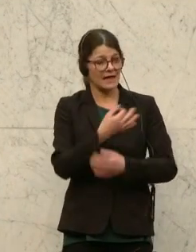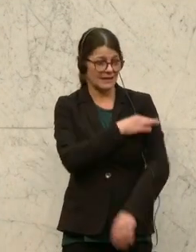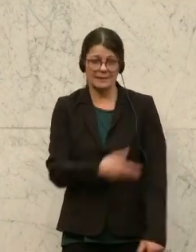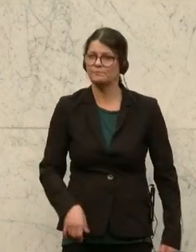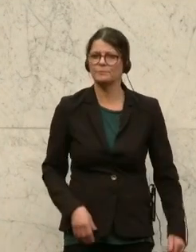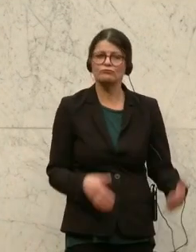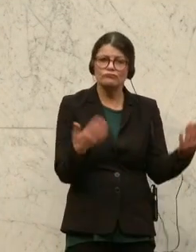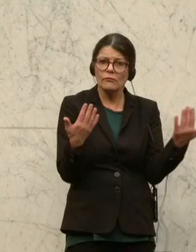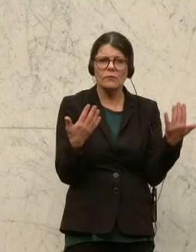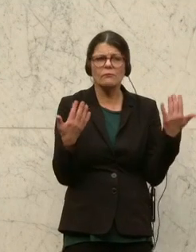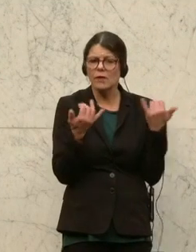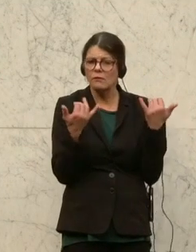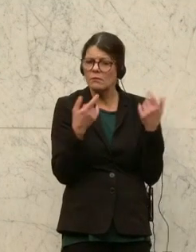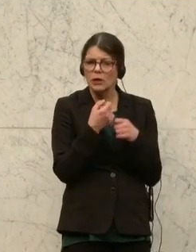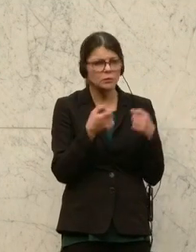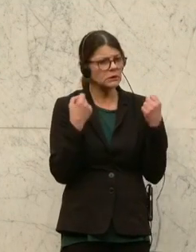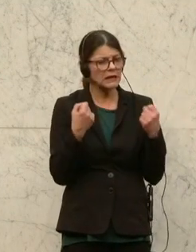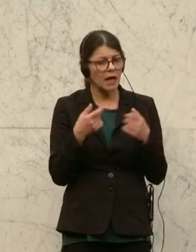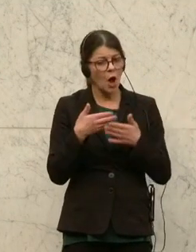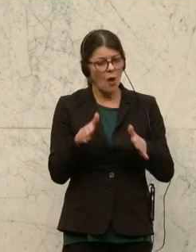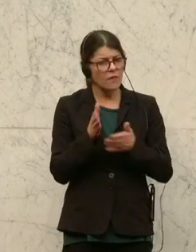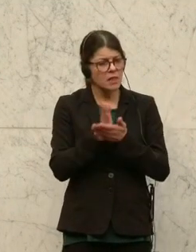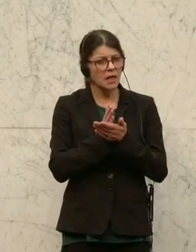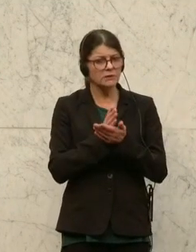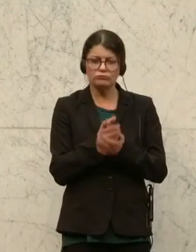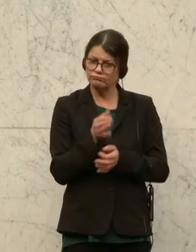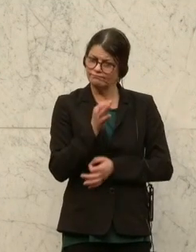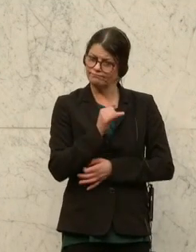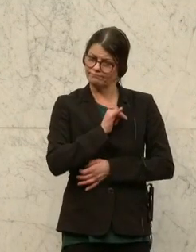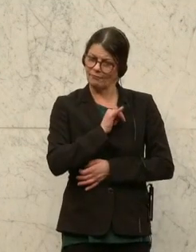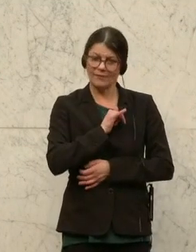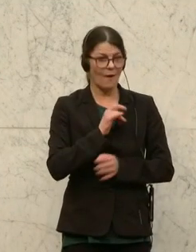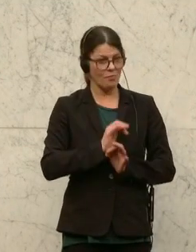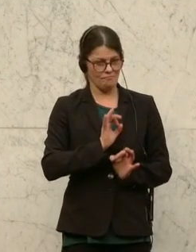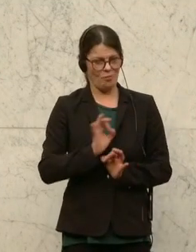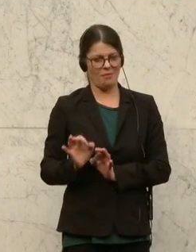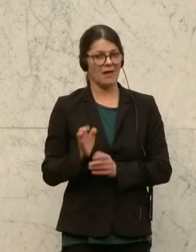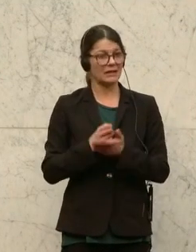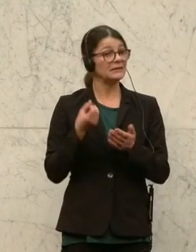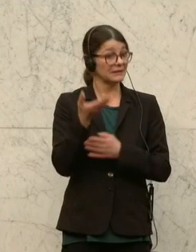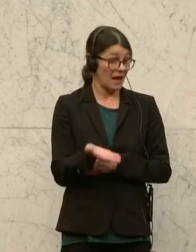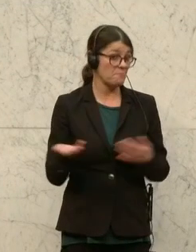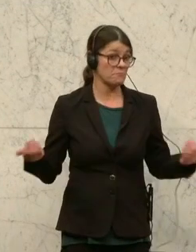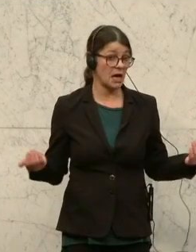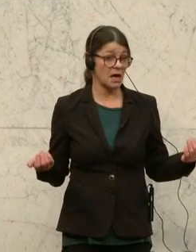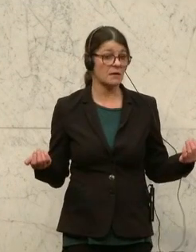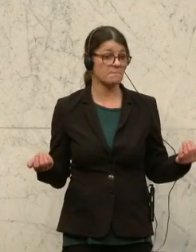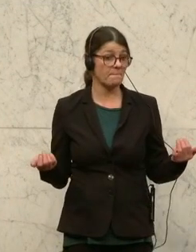Sie sicher, dass der öffentliche Dienst ein attraktiver und zeitgemäßer Dienstgeber